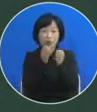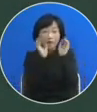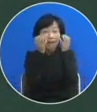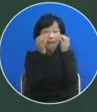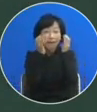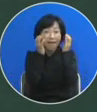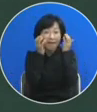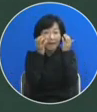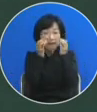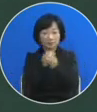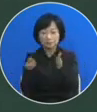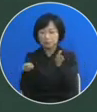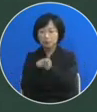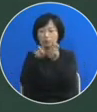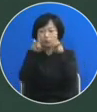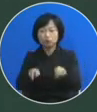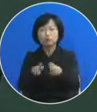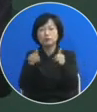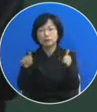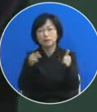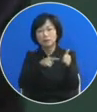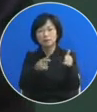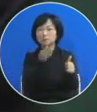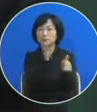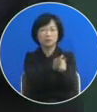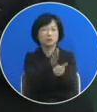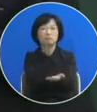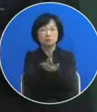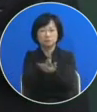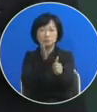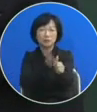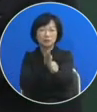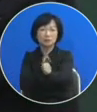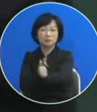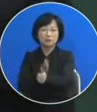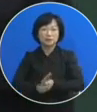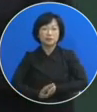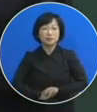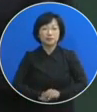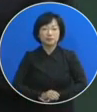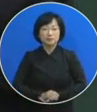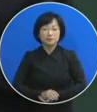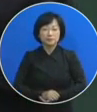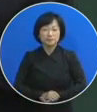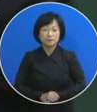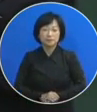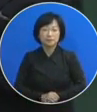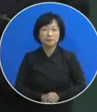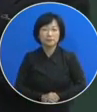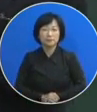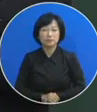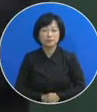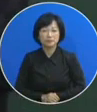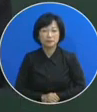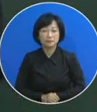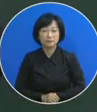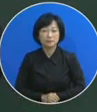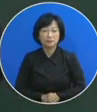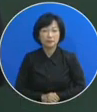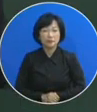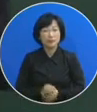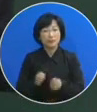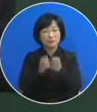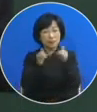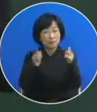먹이지 말아라 합니까? And that is why, if possible, I tell the parents of our prenatal infant children that when they're young, don't entrust them to unbelievers. 예, 거의 사람들 이런 부분을